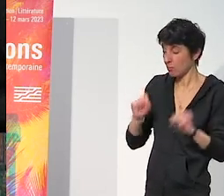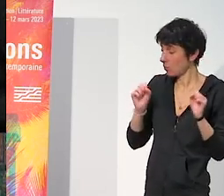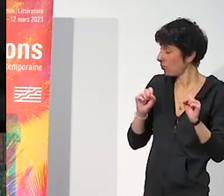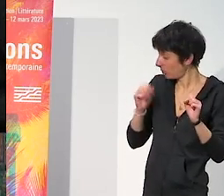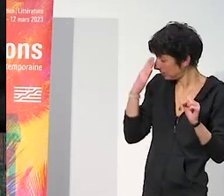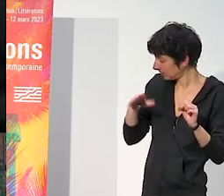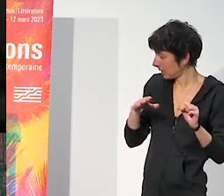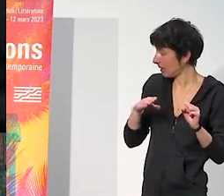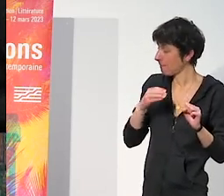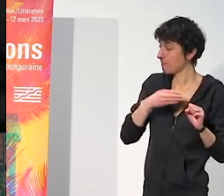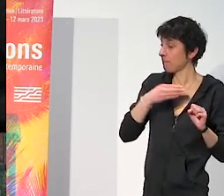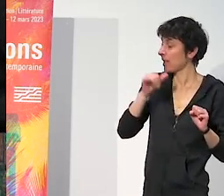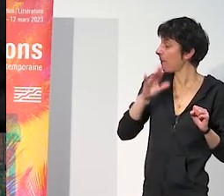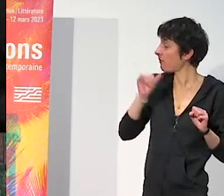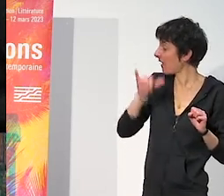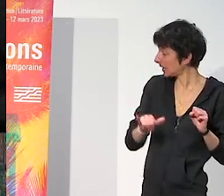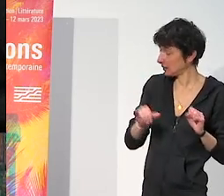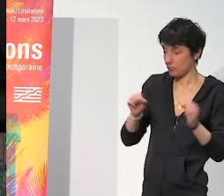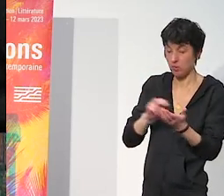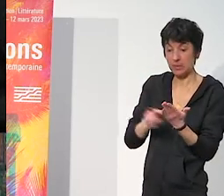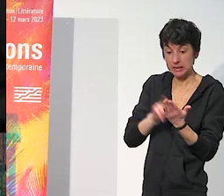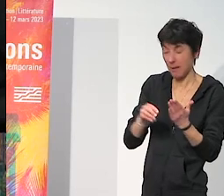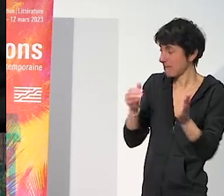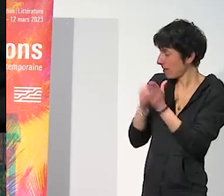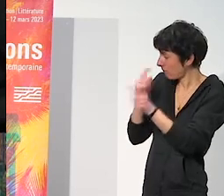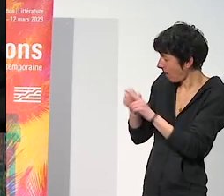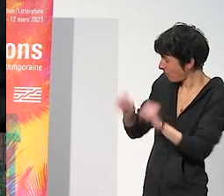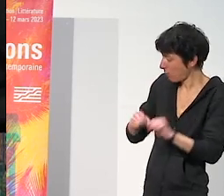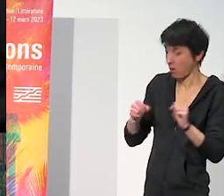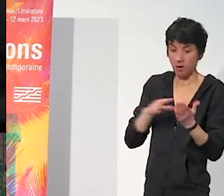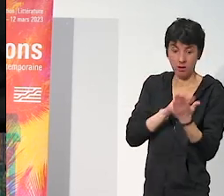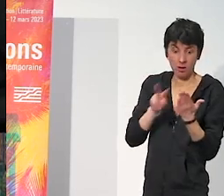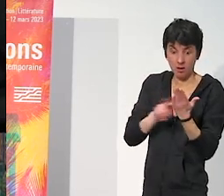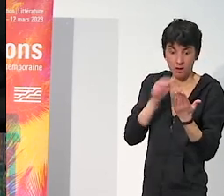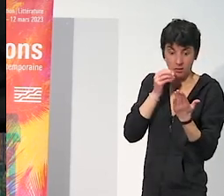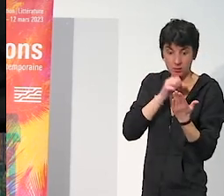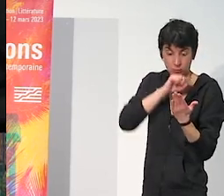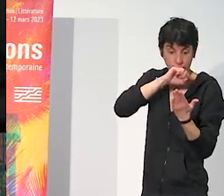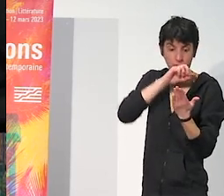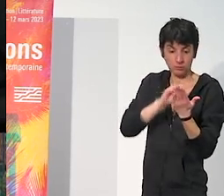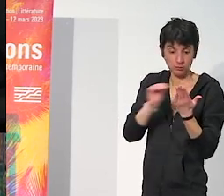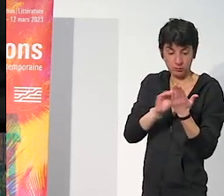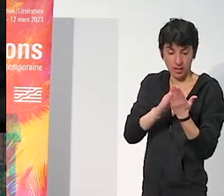Madame Bovary, donc c'est pas si simple, en fait. Donc, pour moi, la politique, elle est plutôt dans